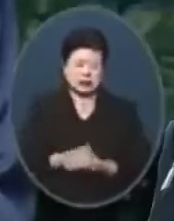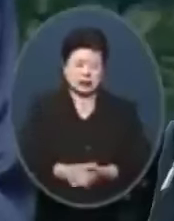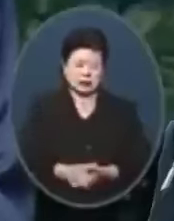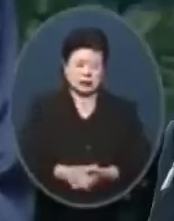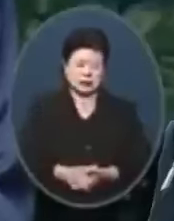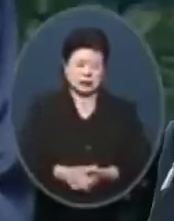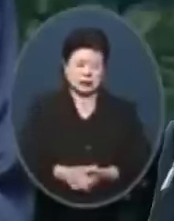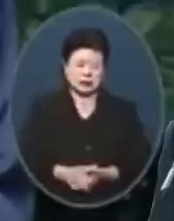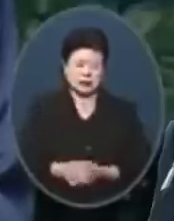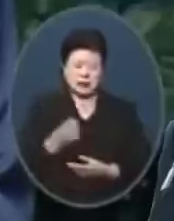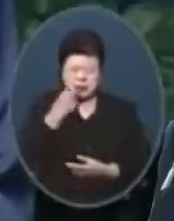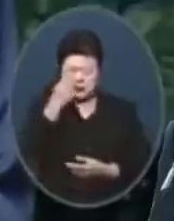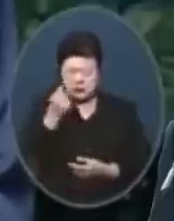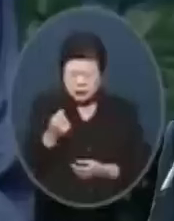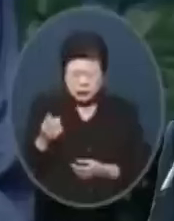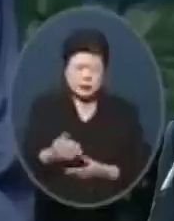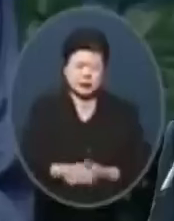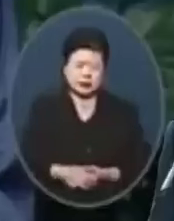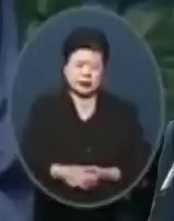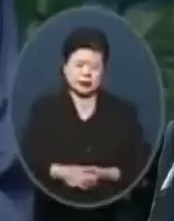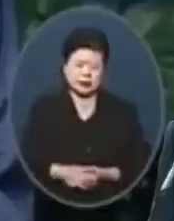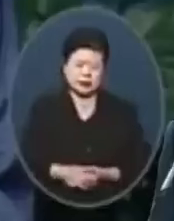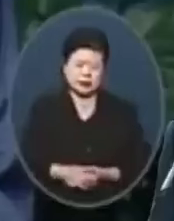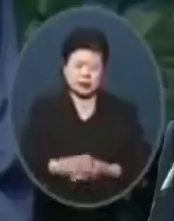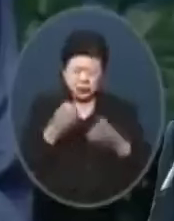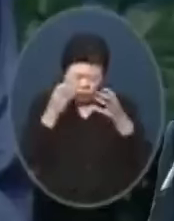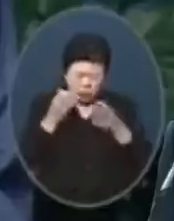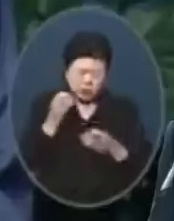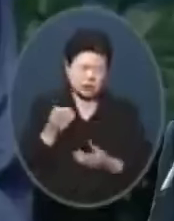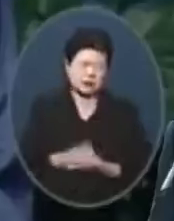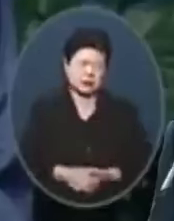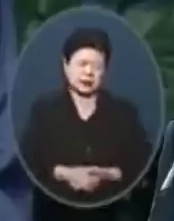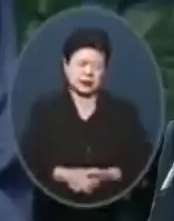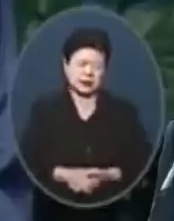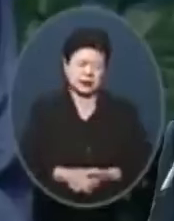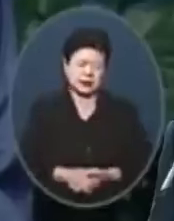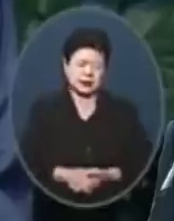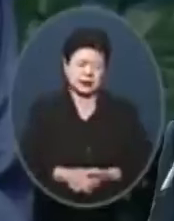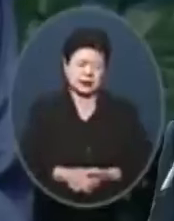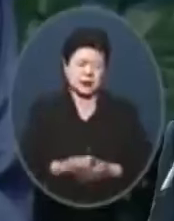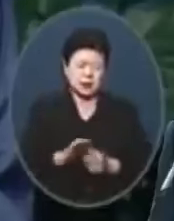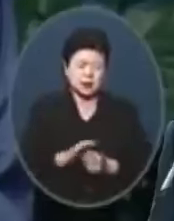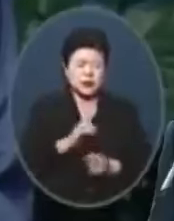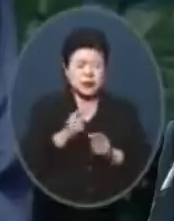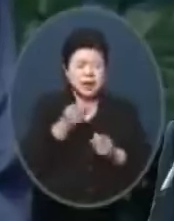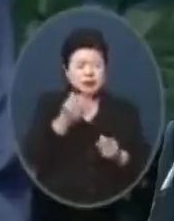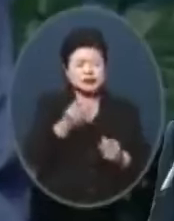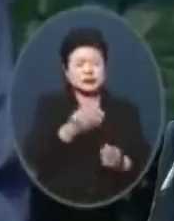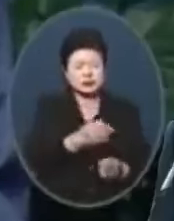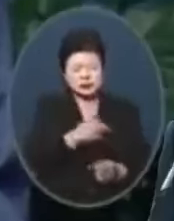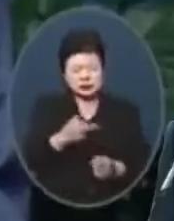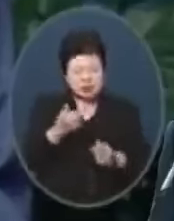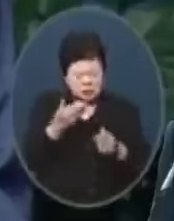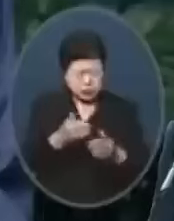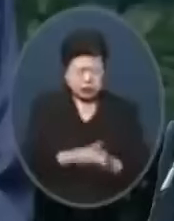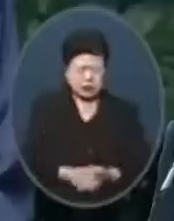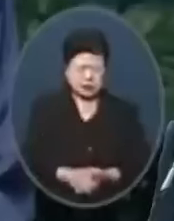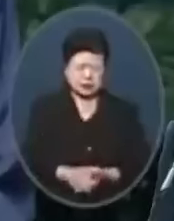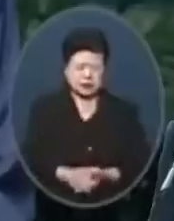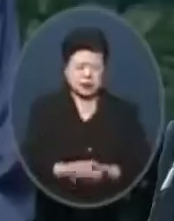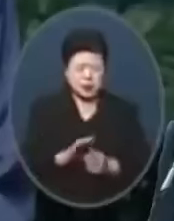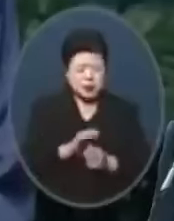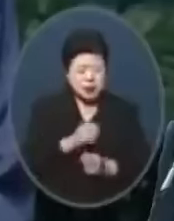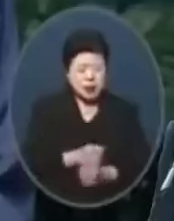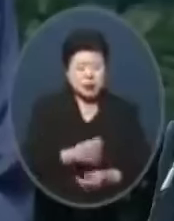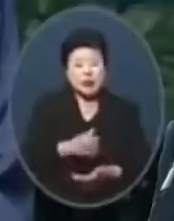우리는 썩어지는 것입니다. 고통스러울 때 위로의 말을 크게 하십시다.